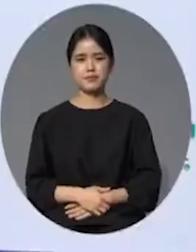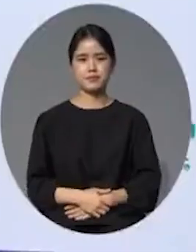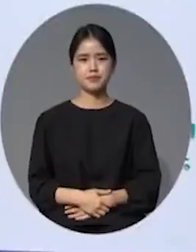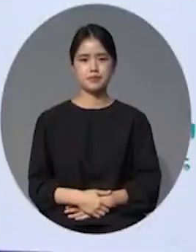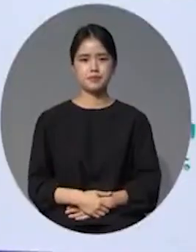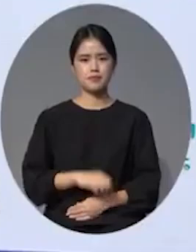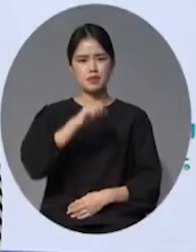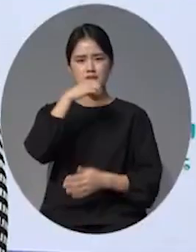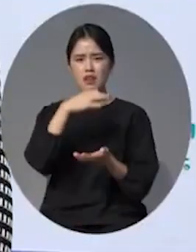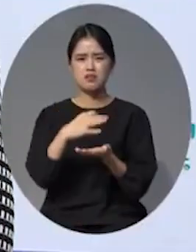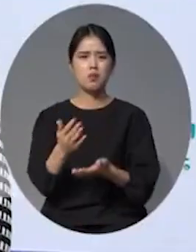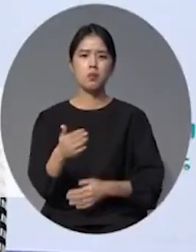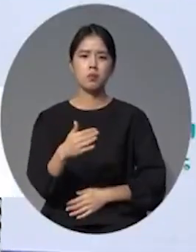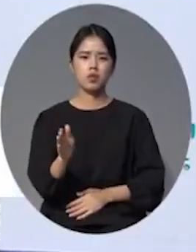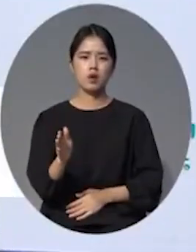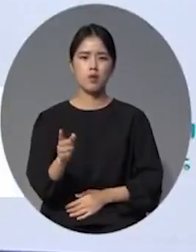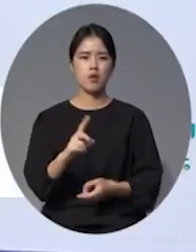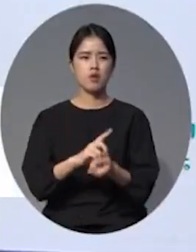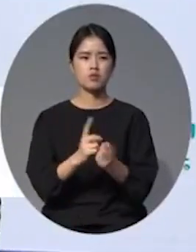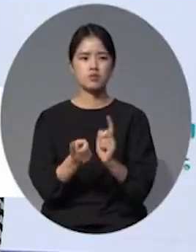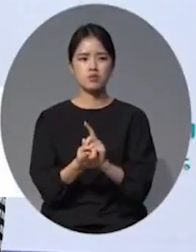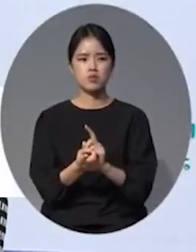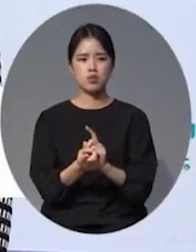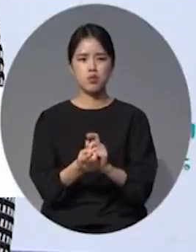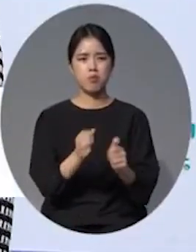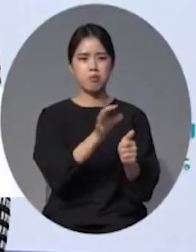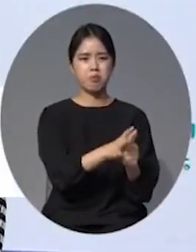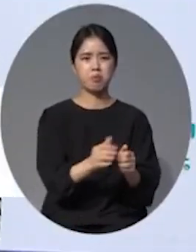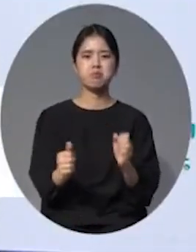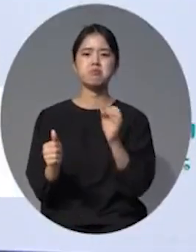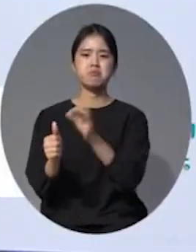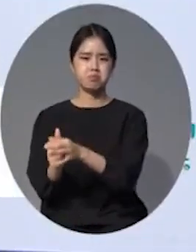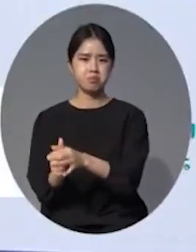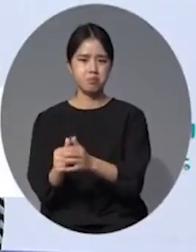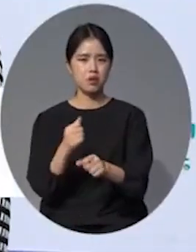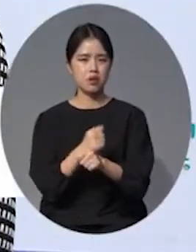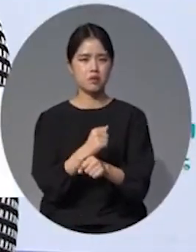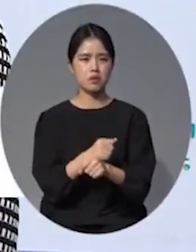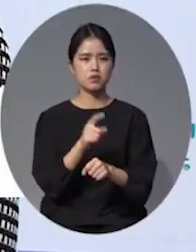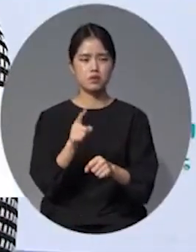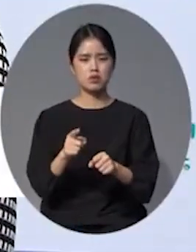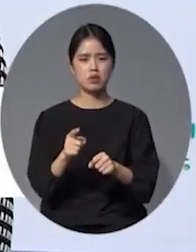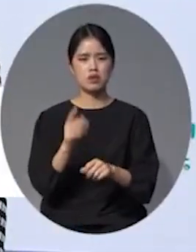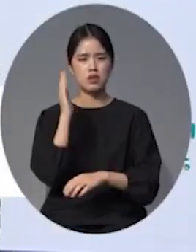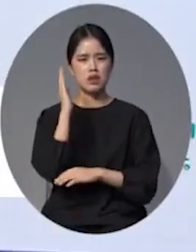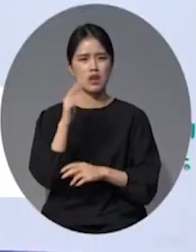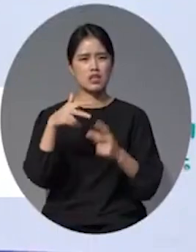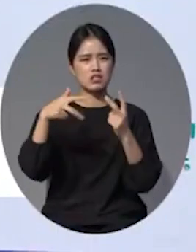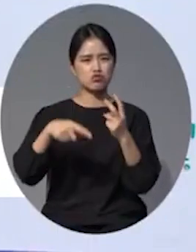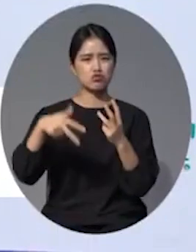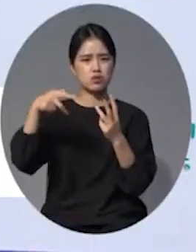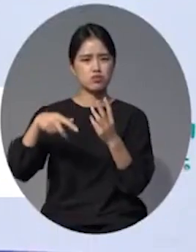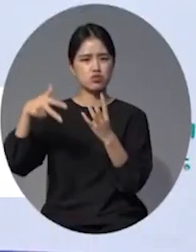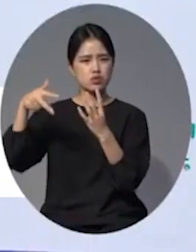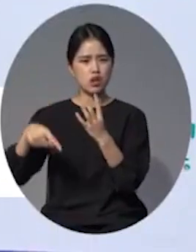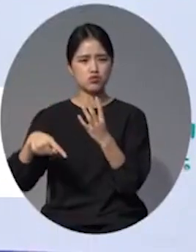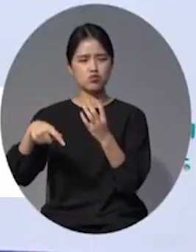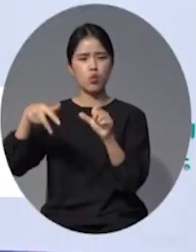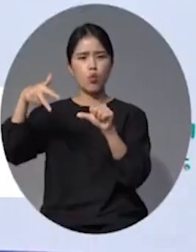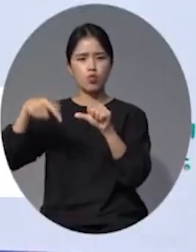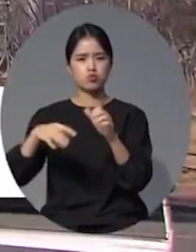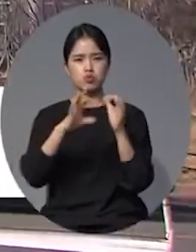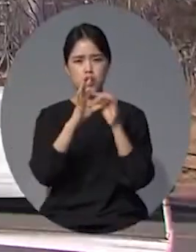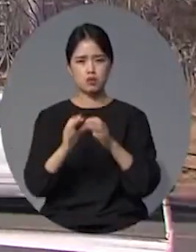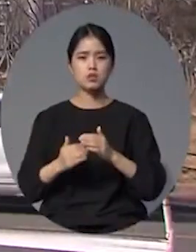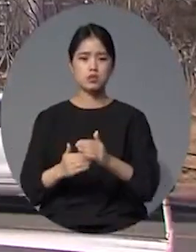예산이 없다는 식으로 서로 같다 부처 간에 지금 떠넘기기 를 하면서 이야기가 정말 2주 3주 4주 5주 계속 진행하고